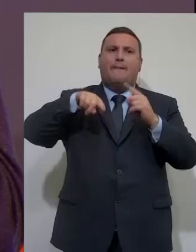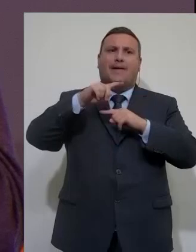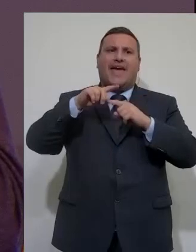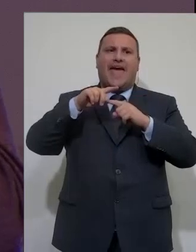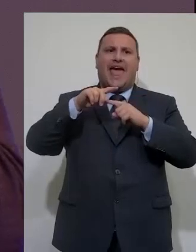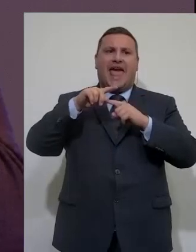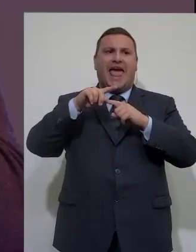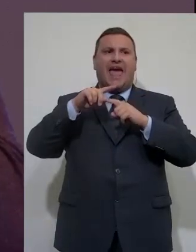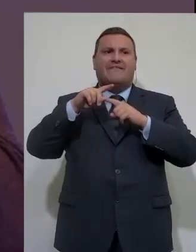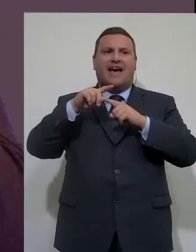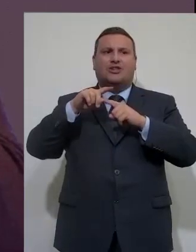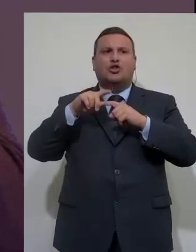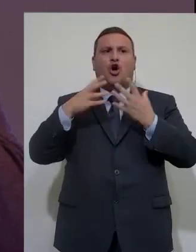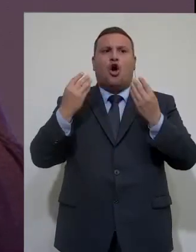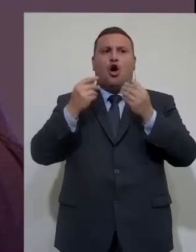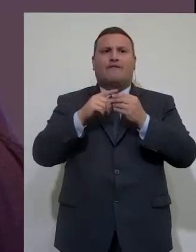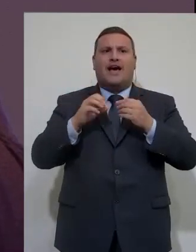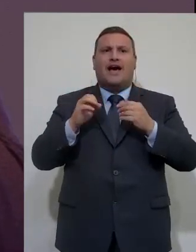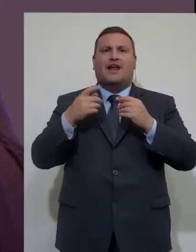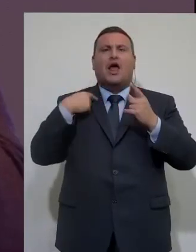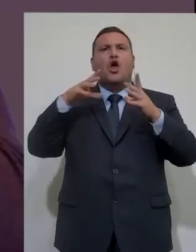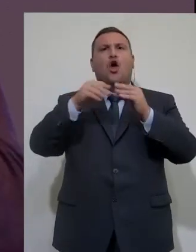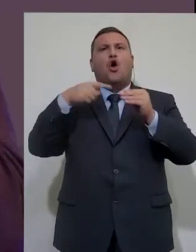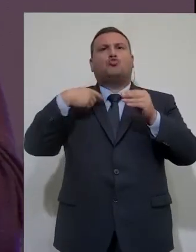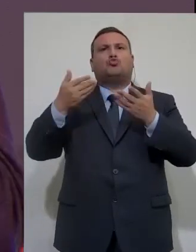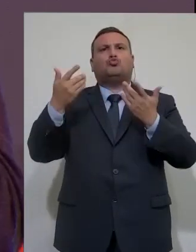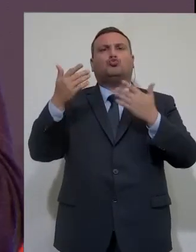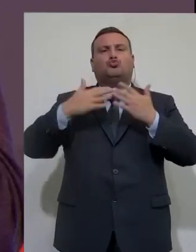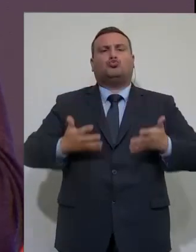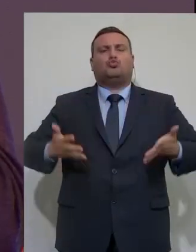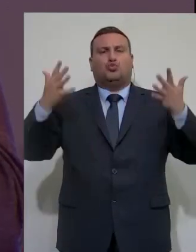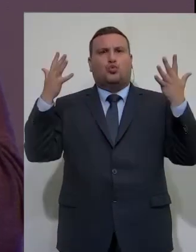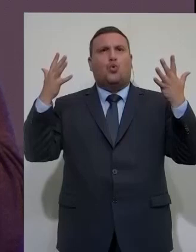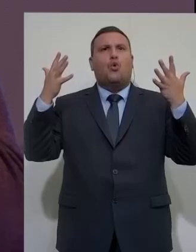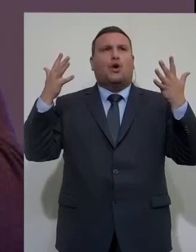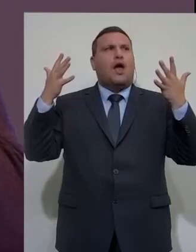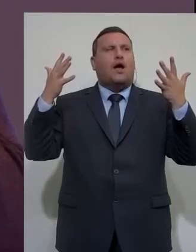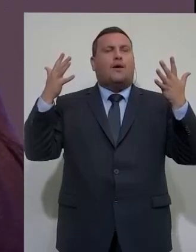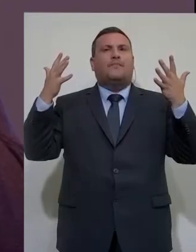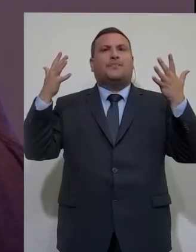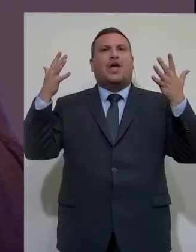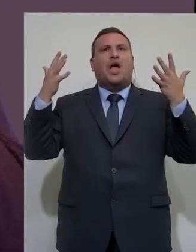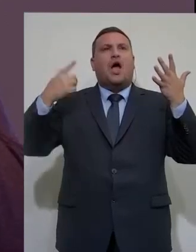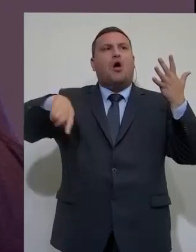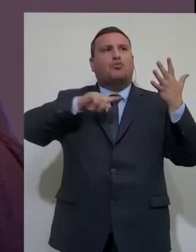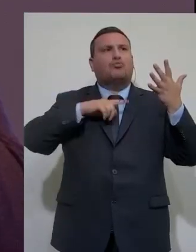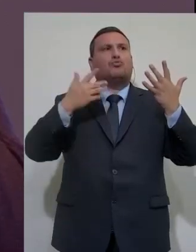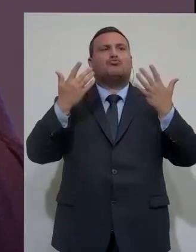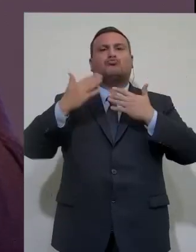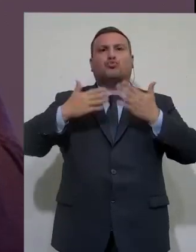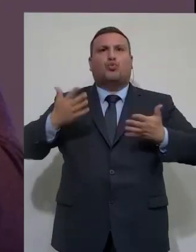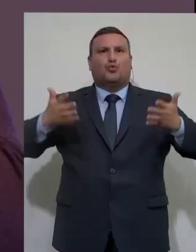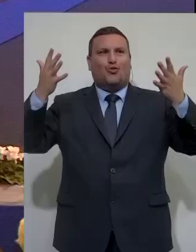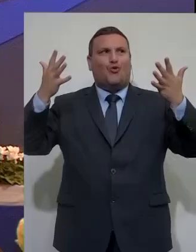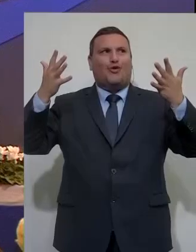che vengono ad visitare le nostre strutture. Il settore pesa circa 5 miliardi tra fatturato diretto delle strutture